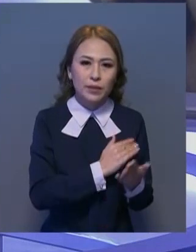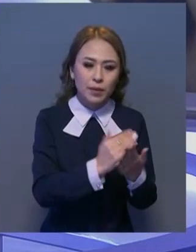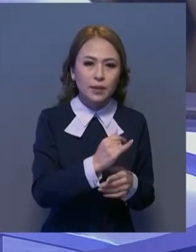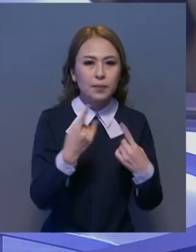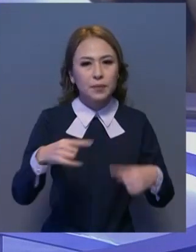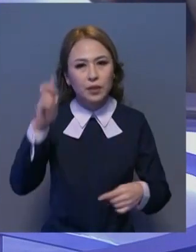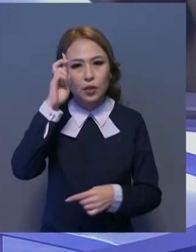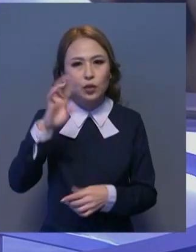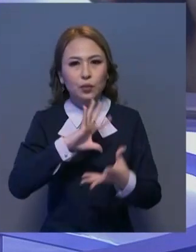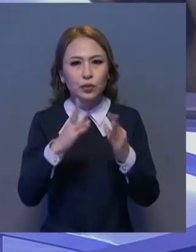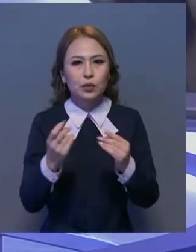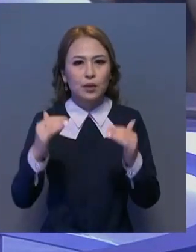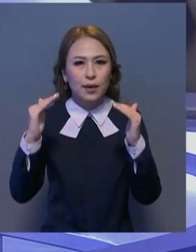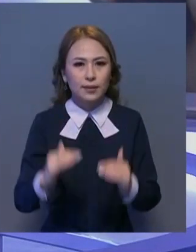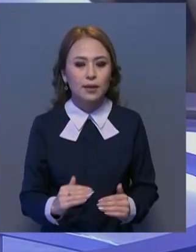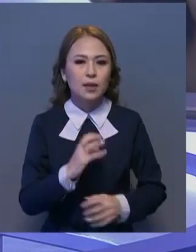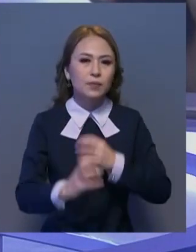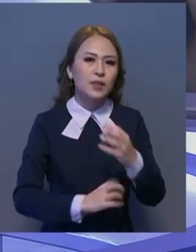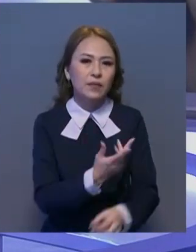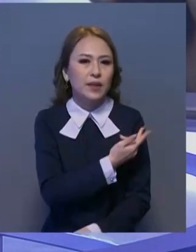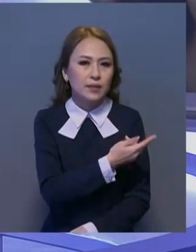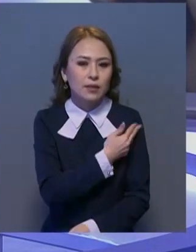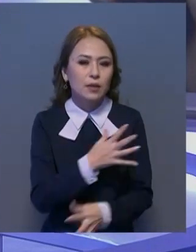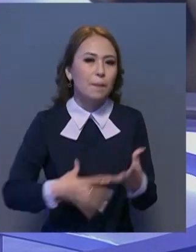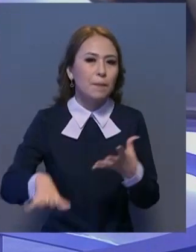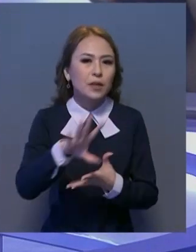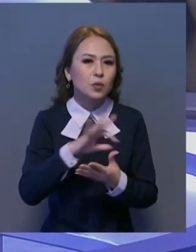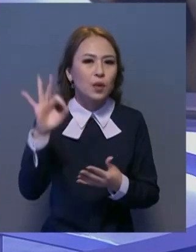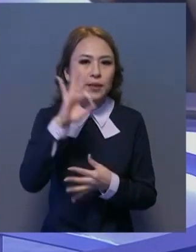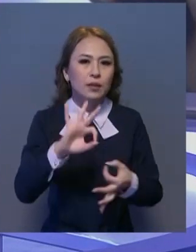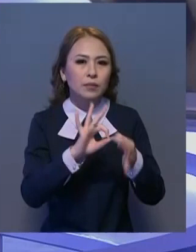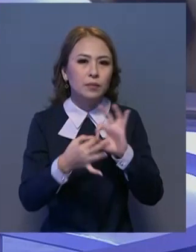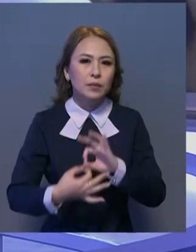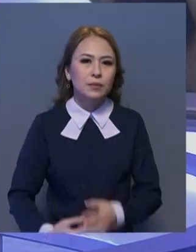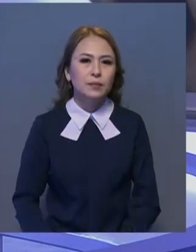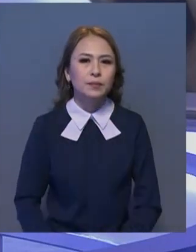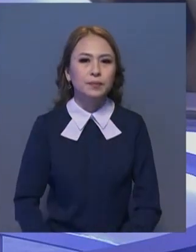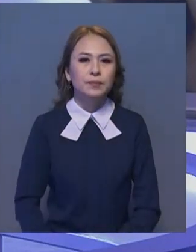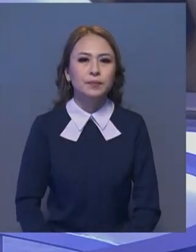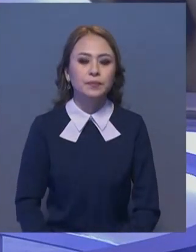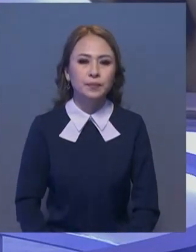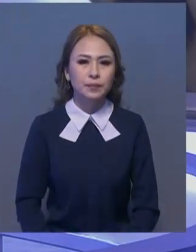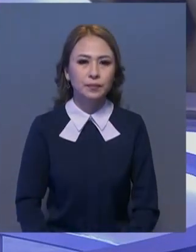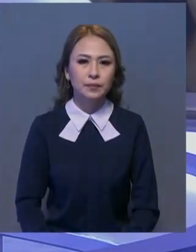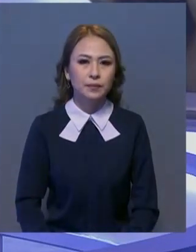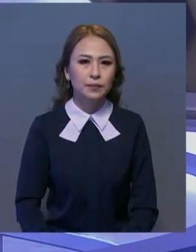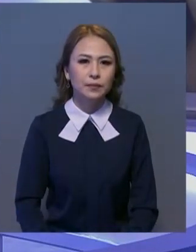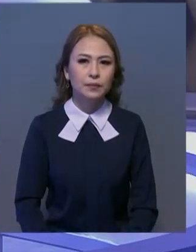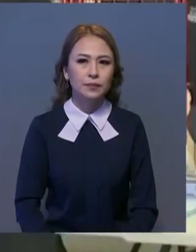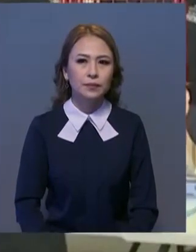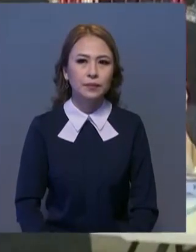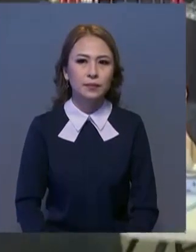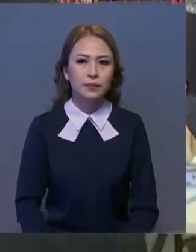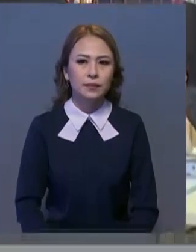болса, басқа мемлекеттерде ұмтылыс аз. Әлемдегі вакцинация барысы туралы Ернат Мелсұлы әңгімелеп береді.